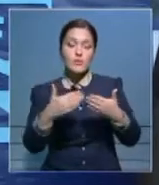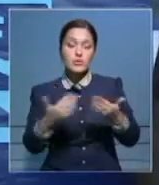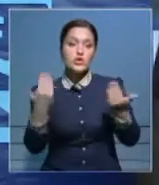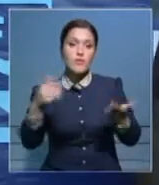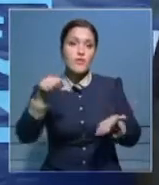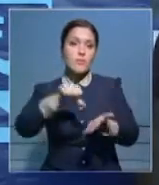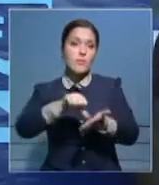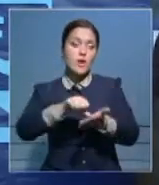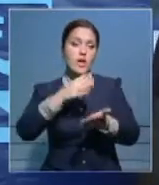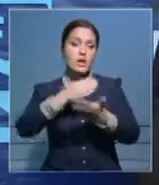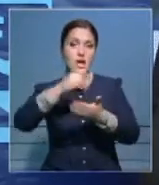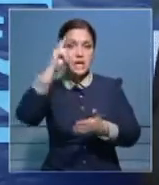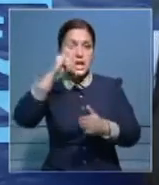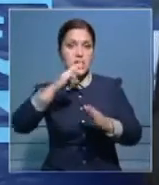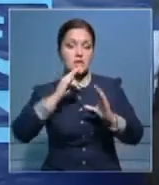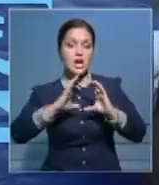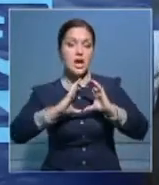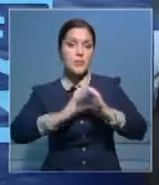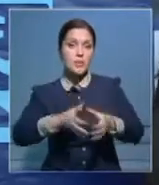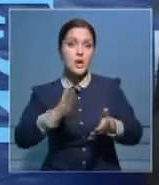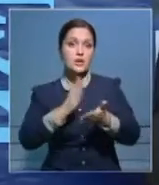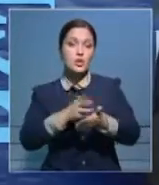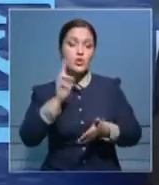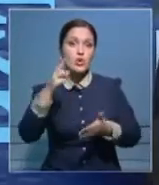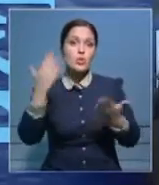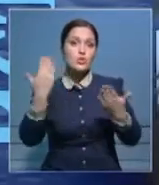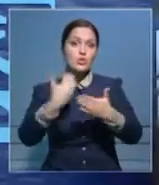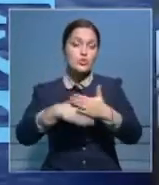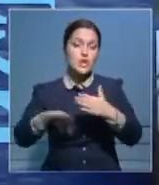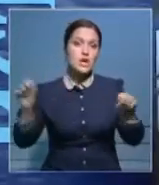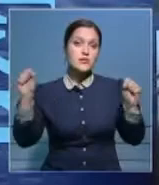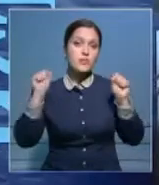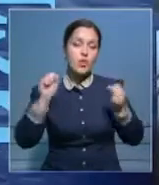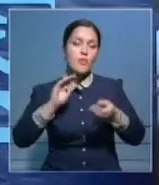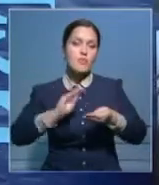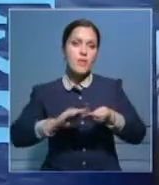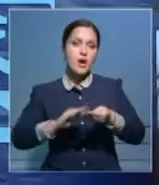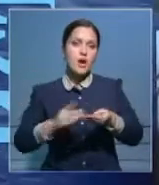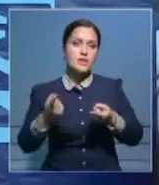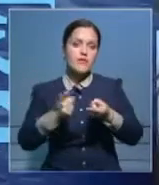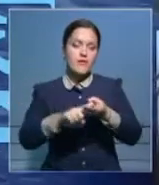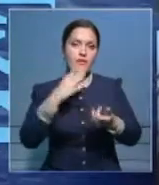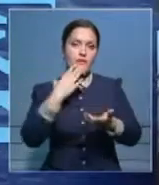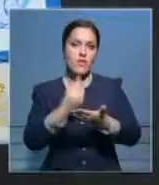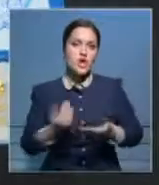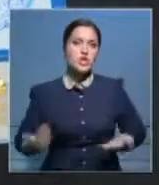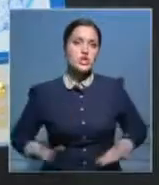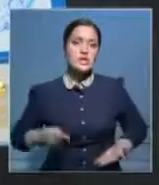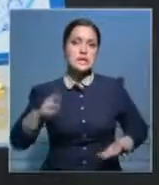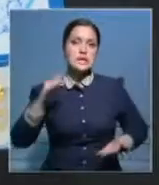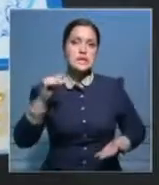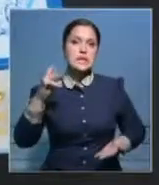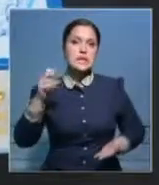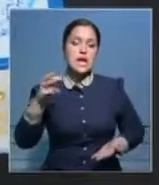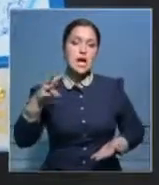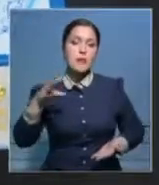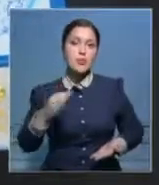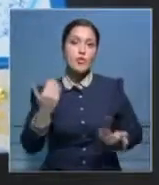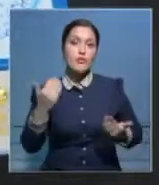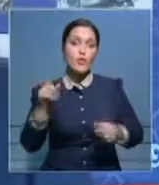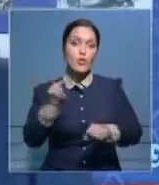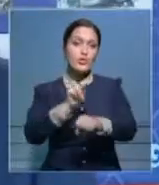представляют нашу страну на мировой арене, а те, кто уже ушел из спорта, по-прежнему связывают свою жизнь с «Динамо». Сегодня они